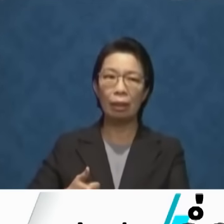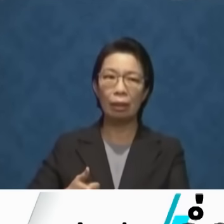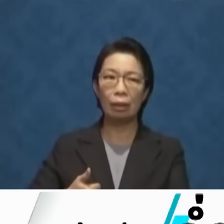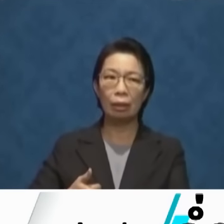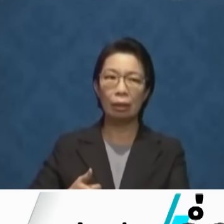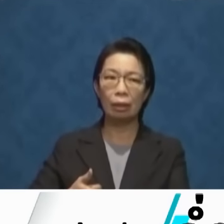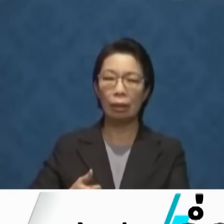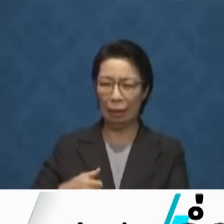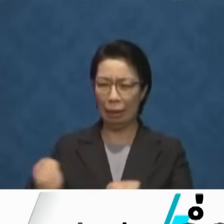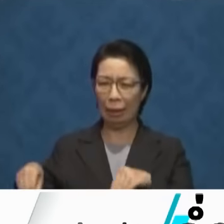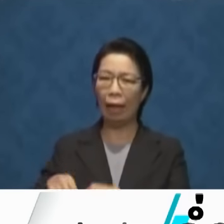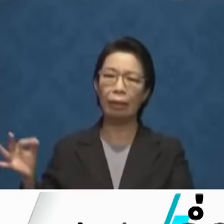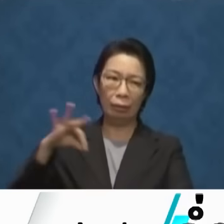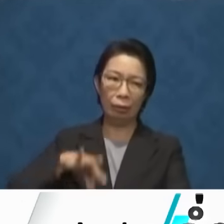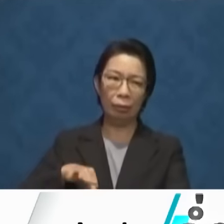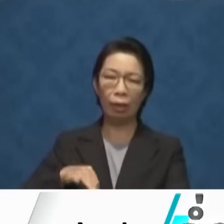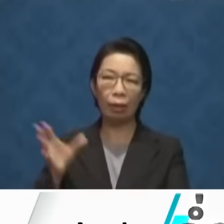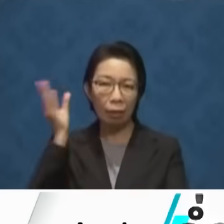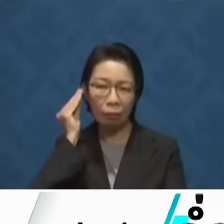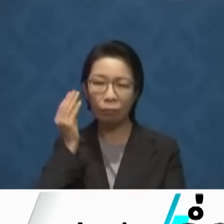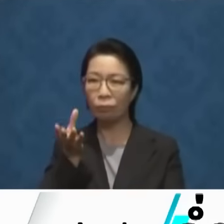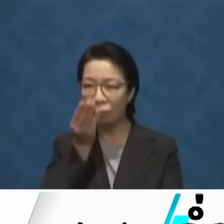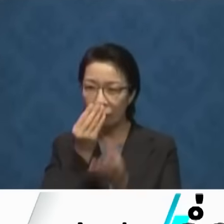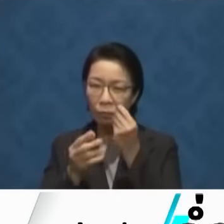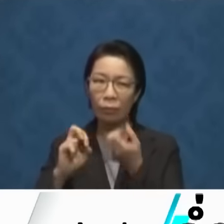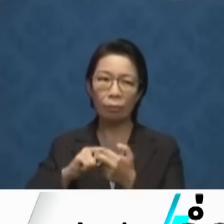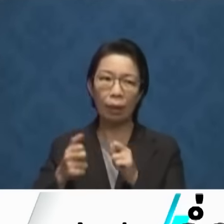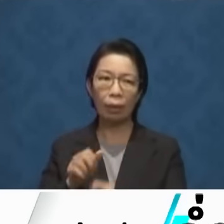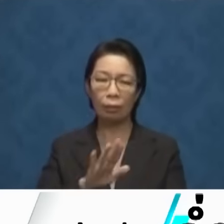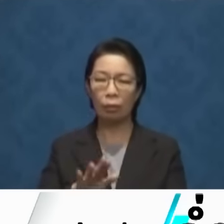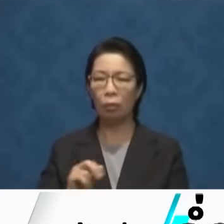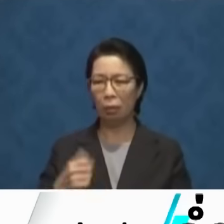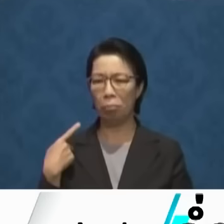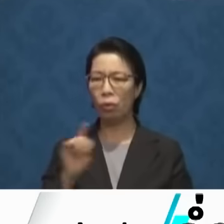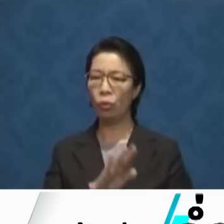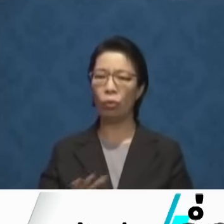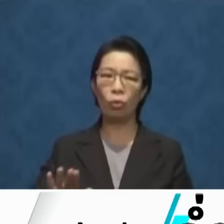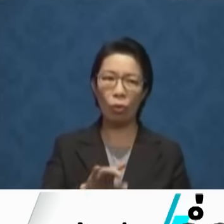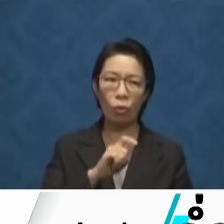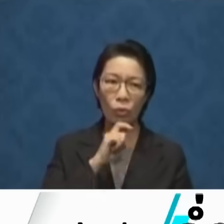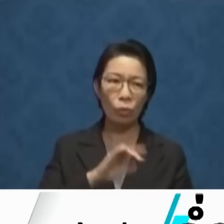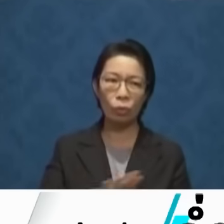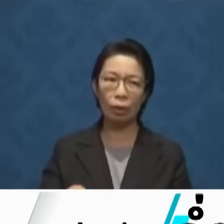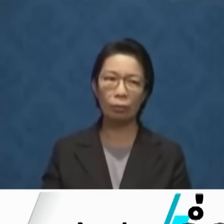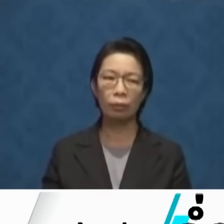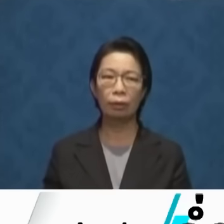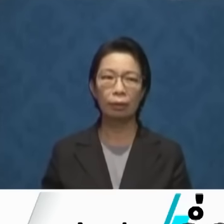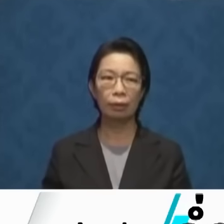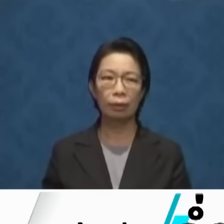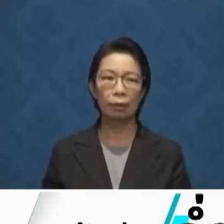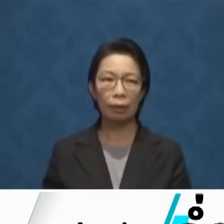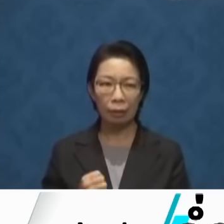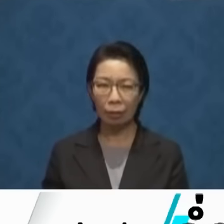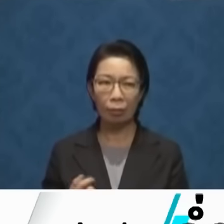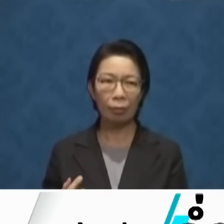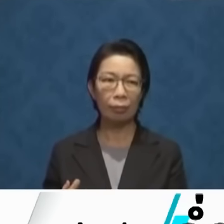16:10 และหลังจากสภาล่มนะครับวิโรจน์ลักษณะอดิศรโพสต์ Facebook บอกว่าการให้ความสำคัญต่อยติราคาพืชผลการ